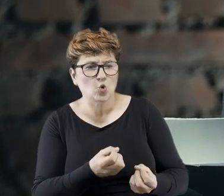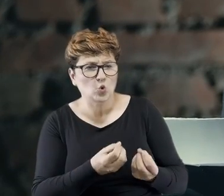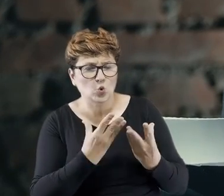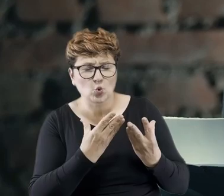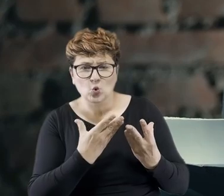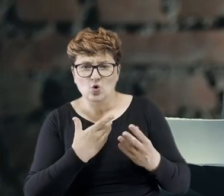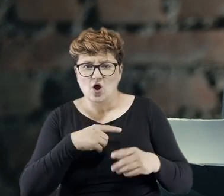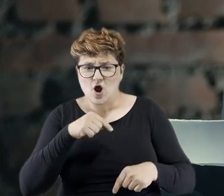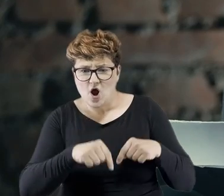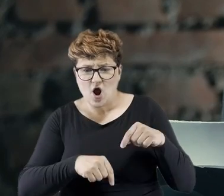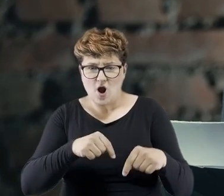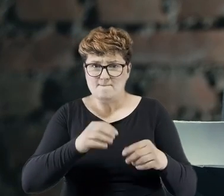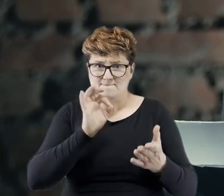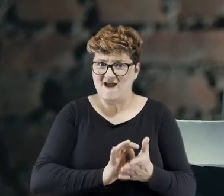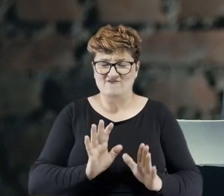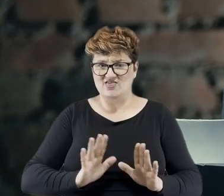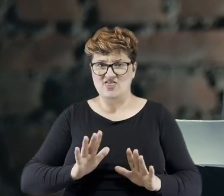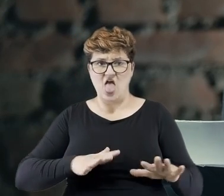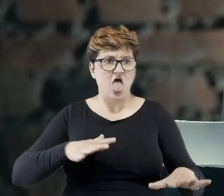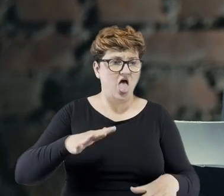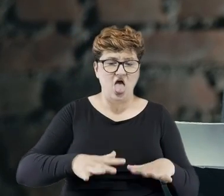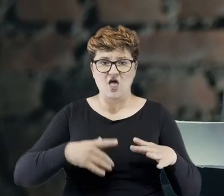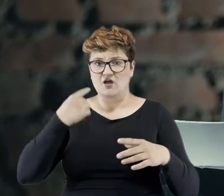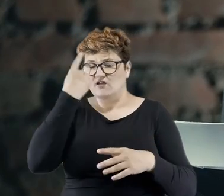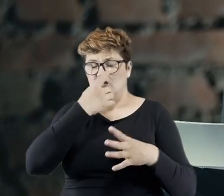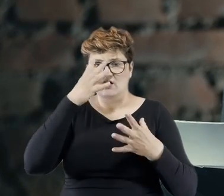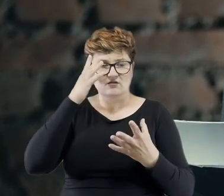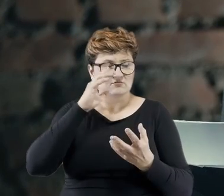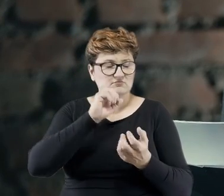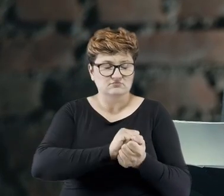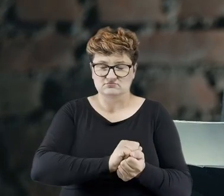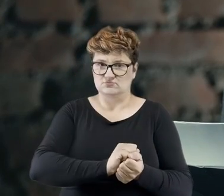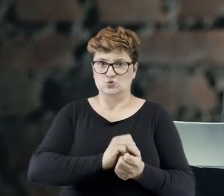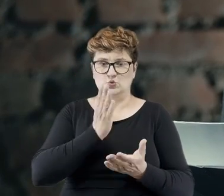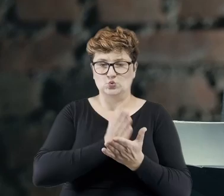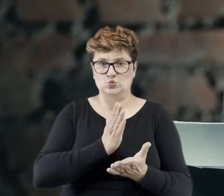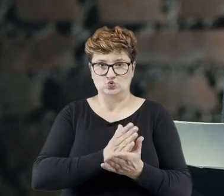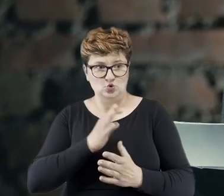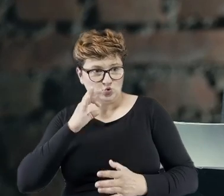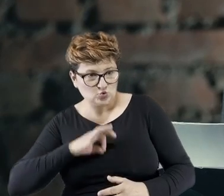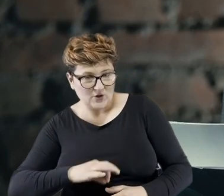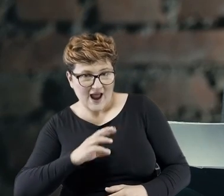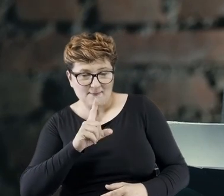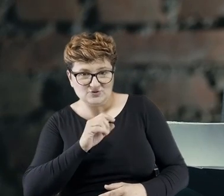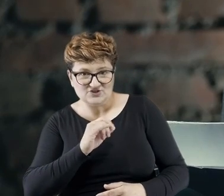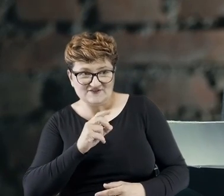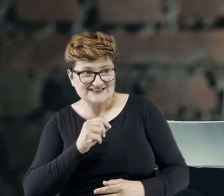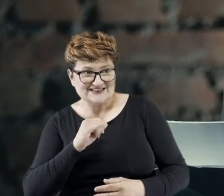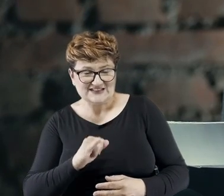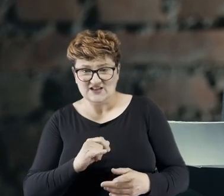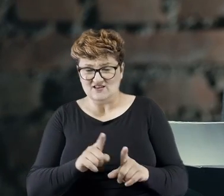o niepewnym kroku, nieskoordynowanych rukach i zgasłej twarzy jest córką Przybyszewskiego i wdową po